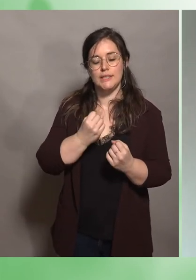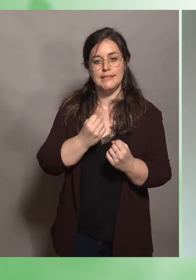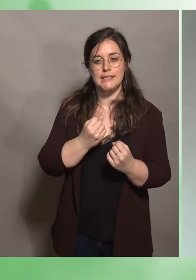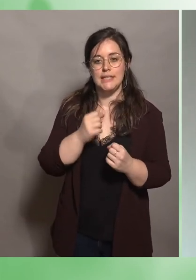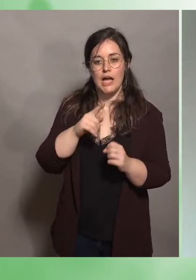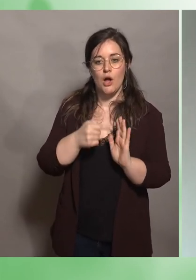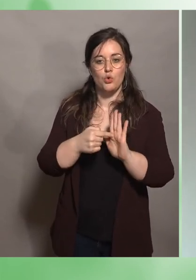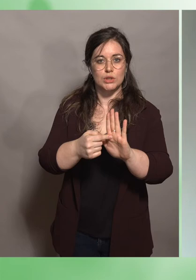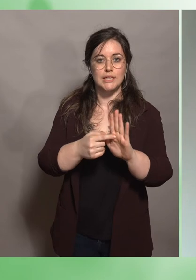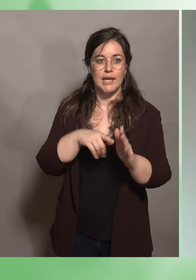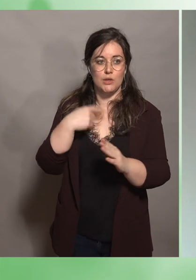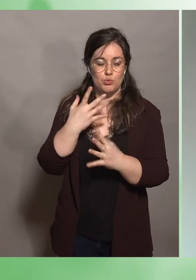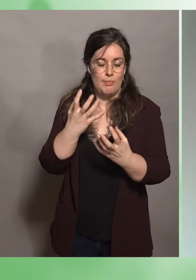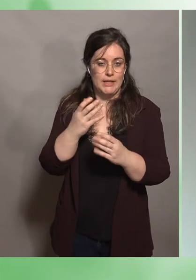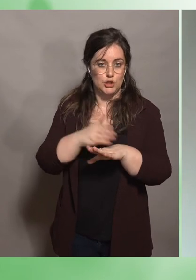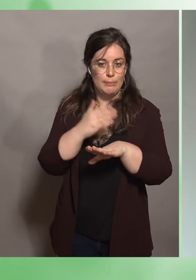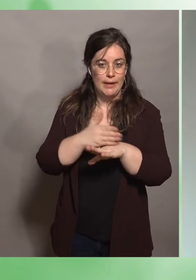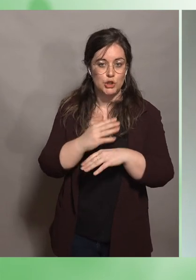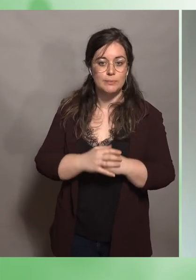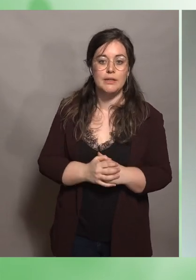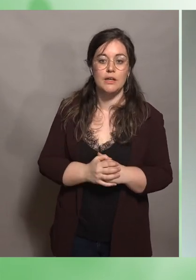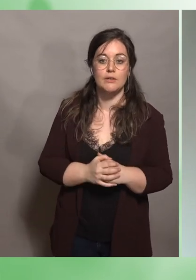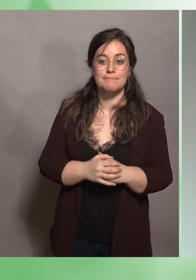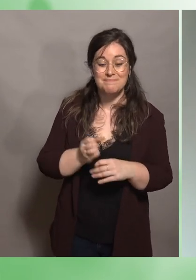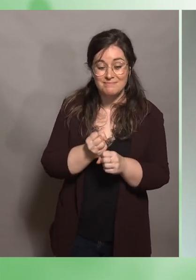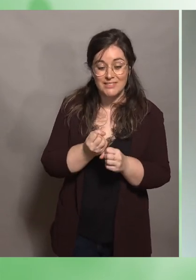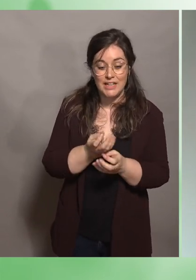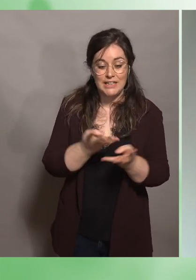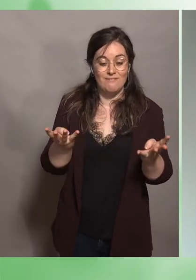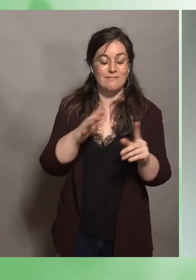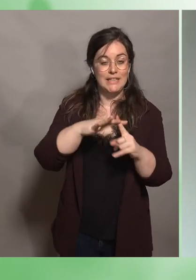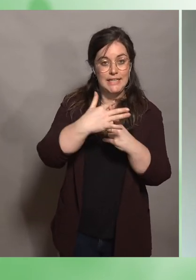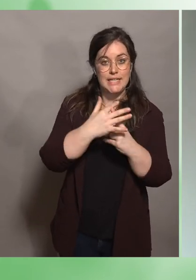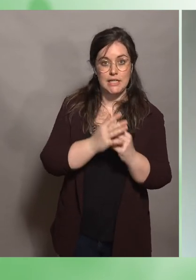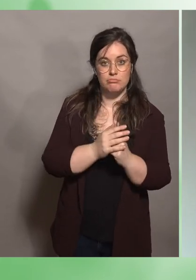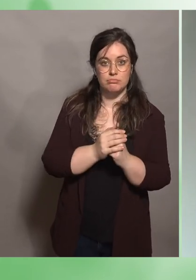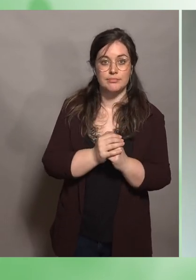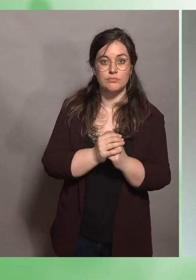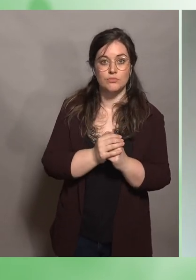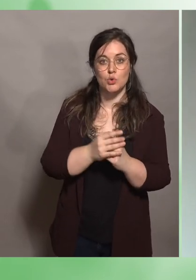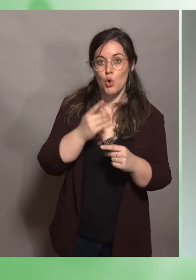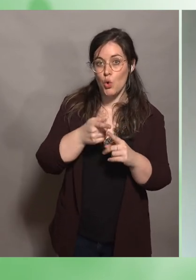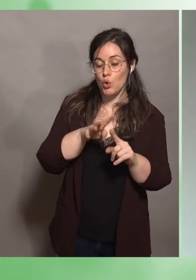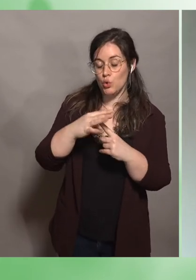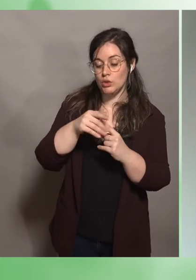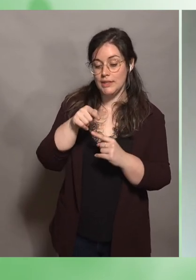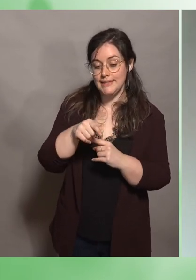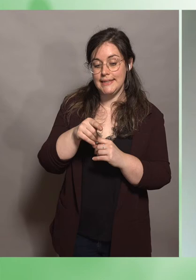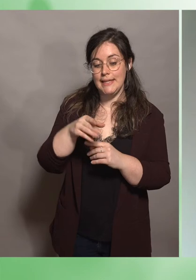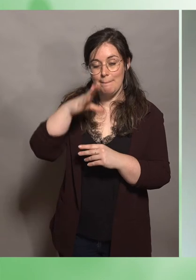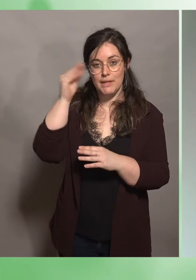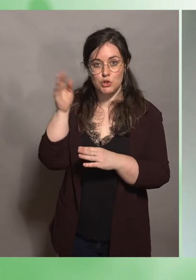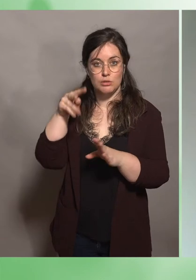unsere Praxisbeispiele, dass diverse Teams und Teams, die, wo auch Menschen mit